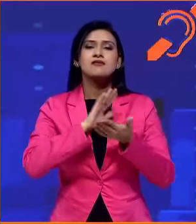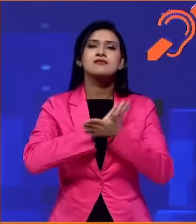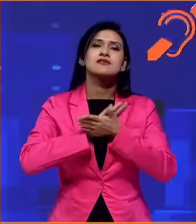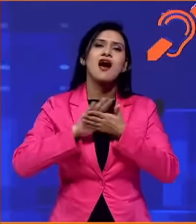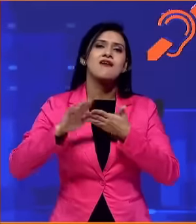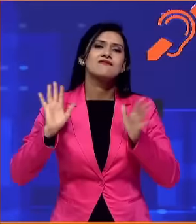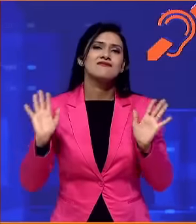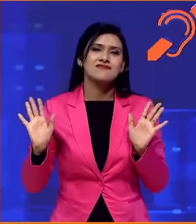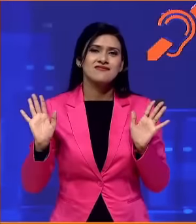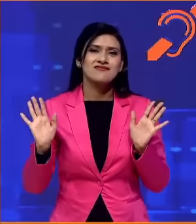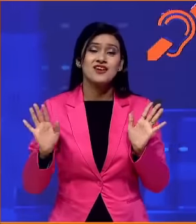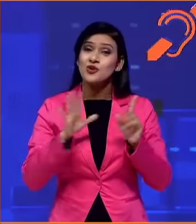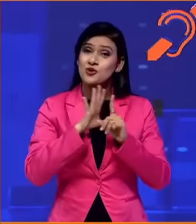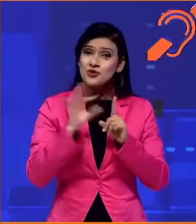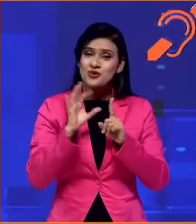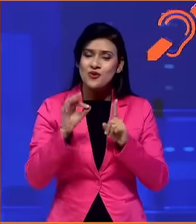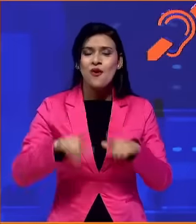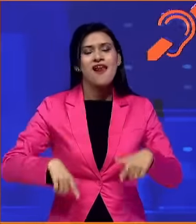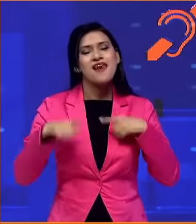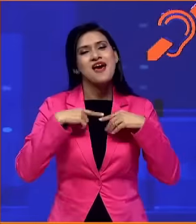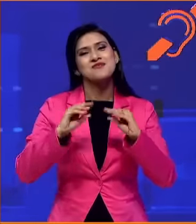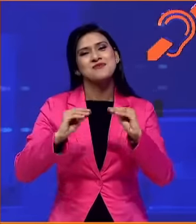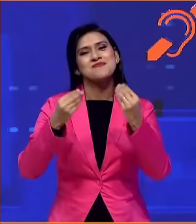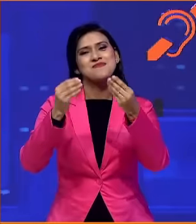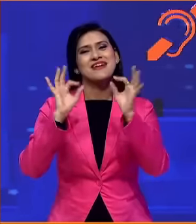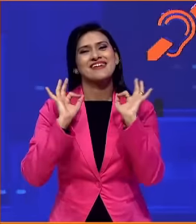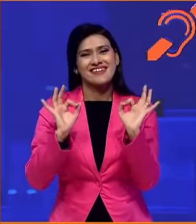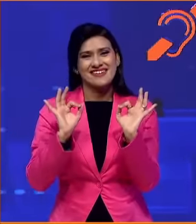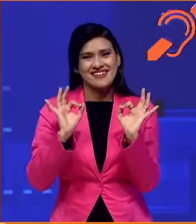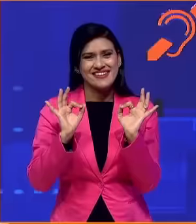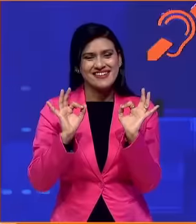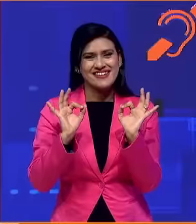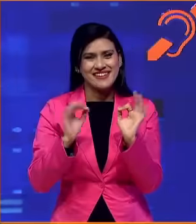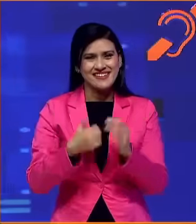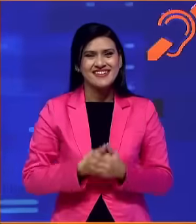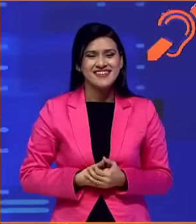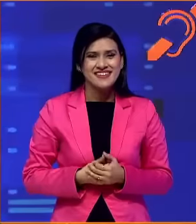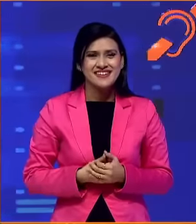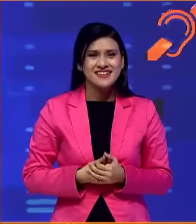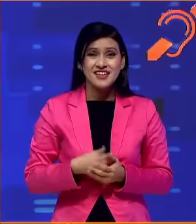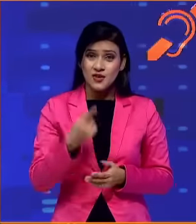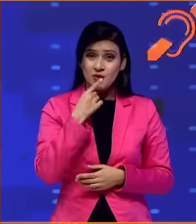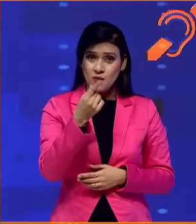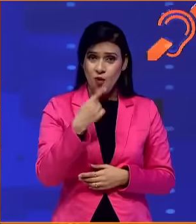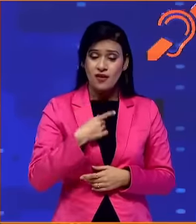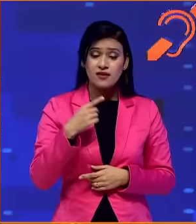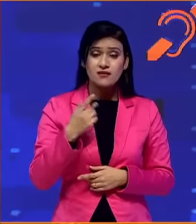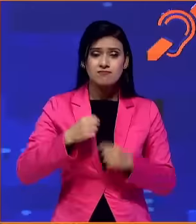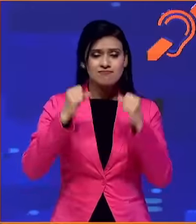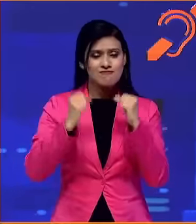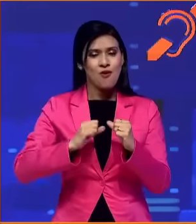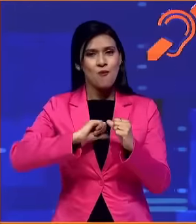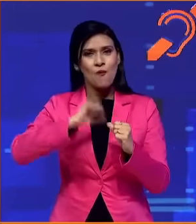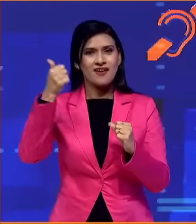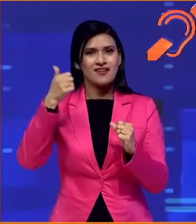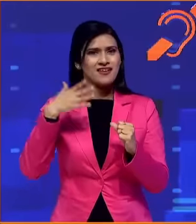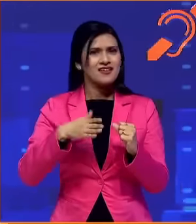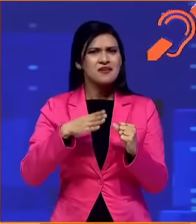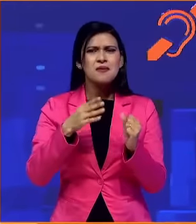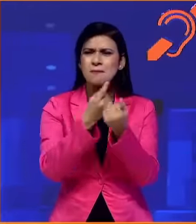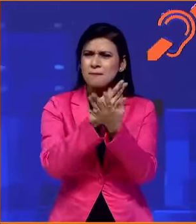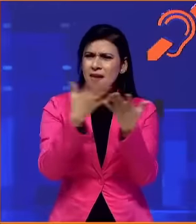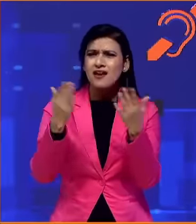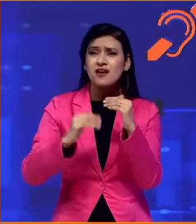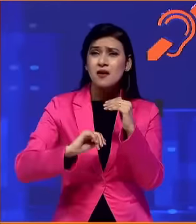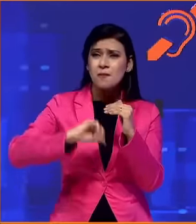सिर्फइतनाकरसकतेहैं,तोआपकाजीवन सफलहै।जहांतक ​​पदोंऔरओहदोंकीबातहै— आपनेउनकाजिक्रकिया—बहुतसे लोगउच्च